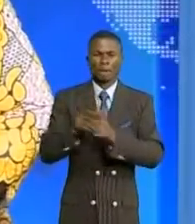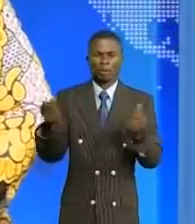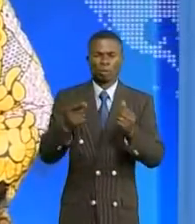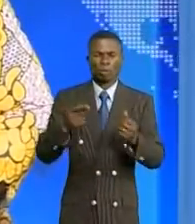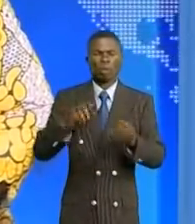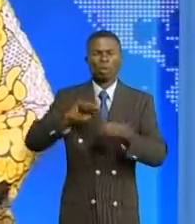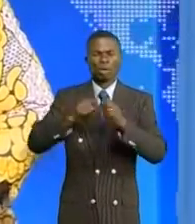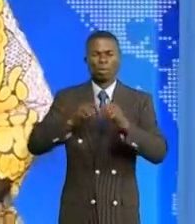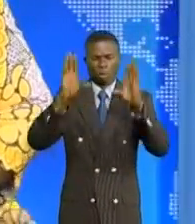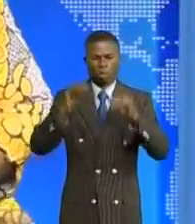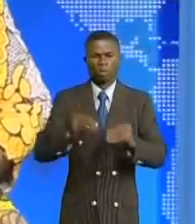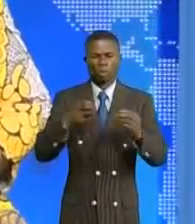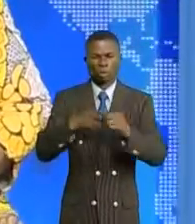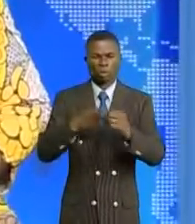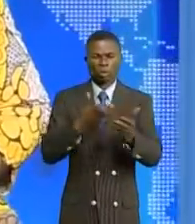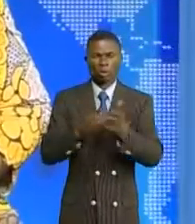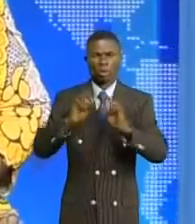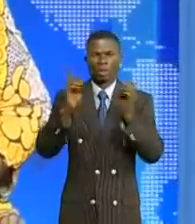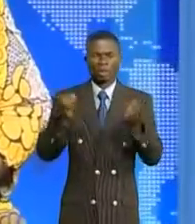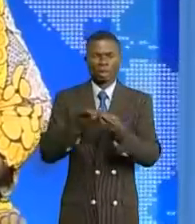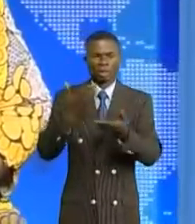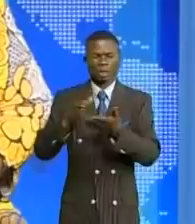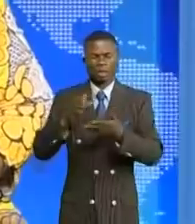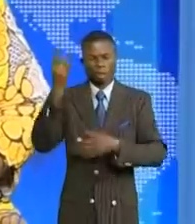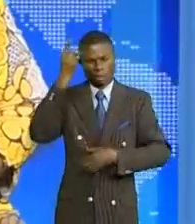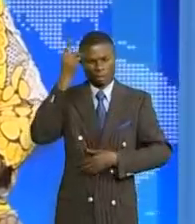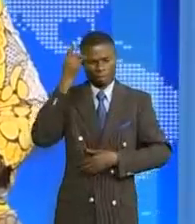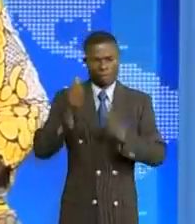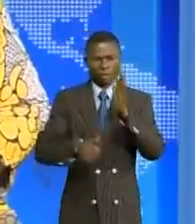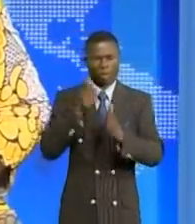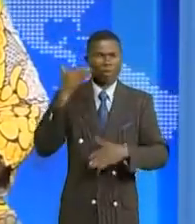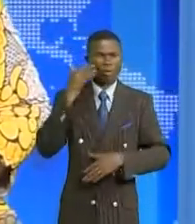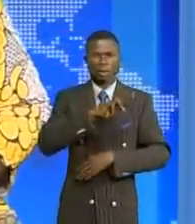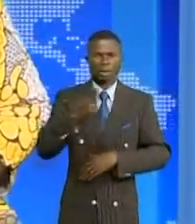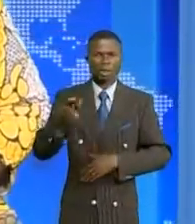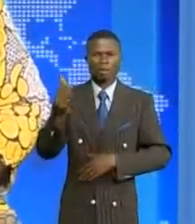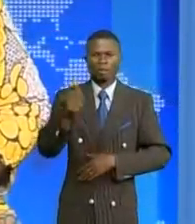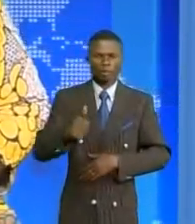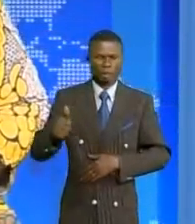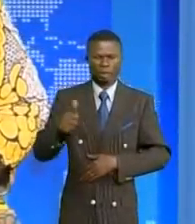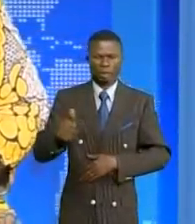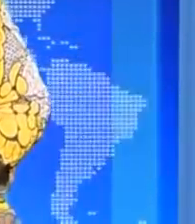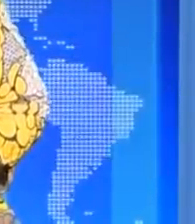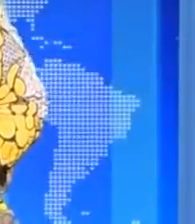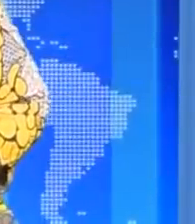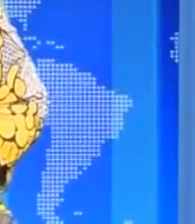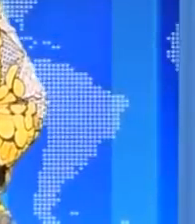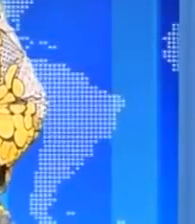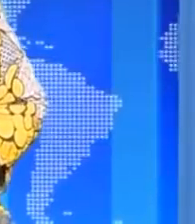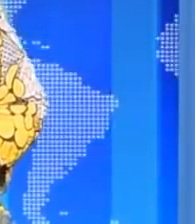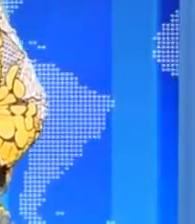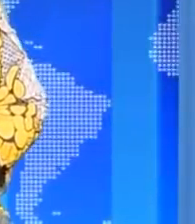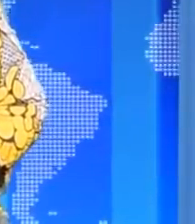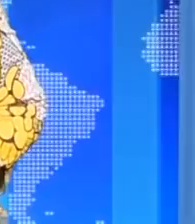désagrément département fait à kinshasa le 11 mai 2021 et puis la régie des